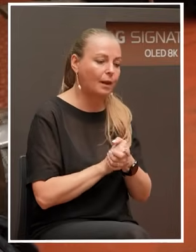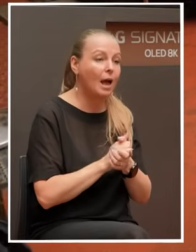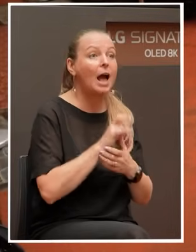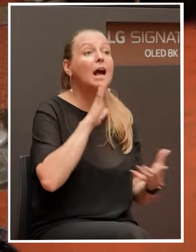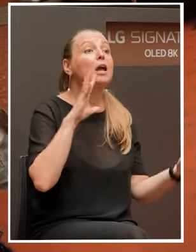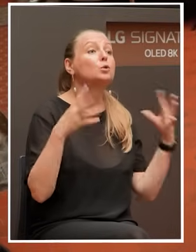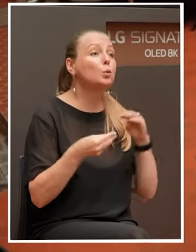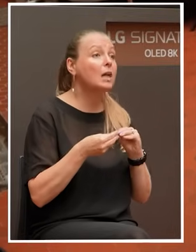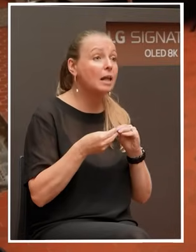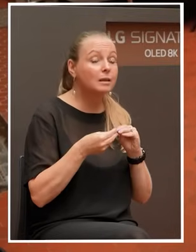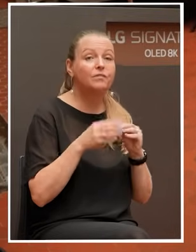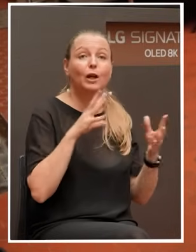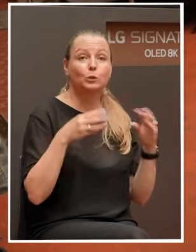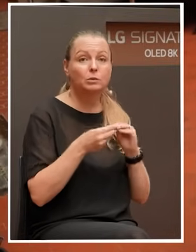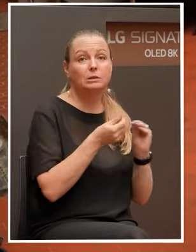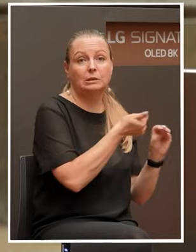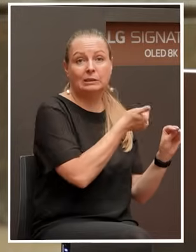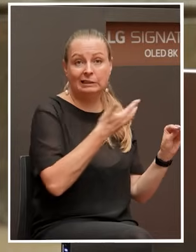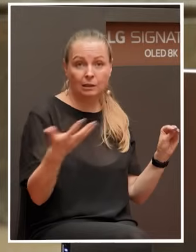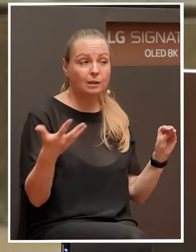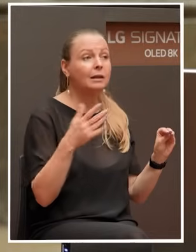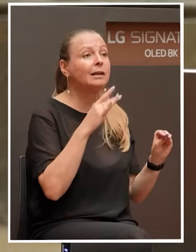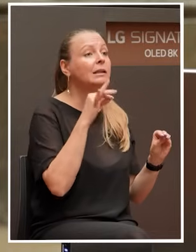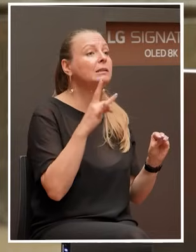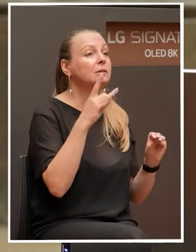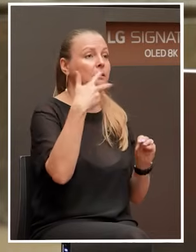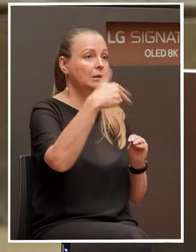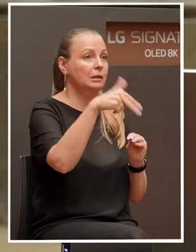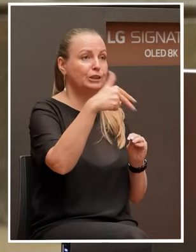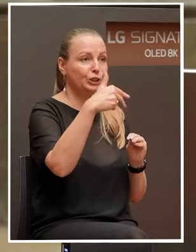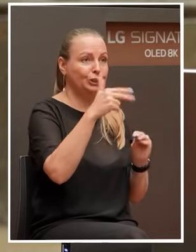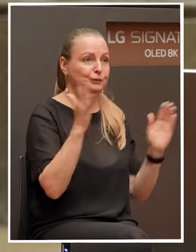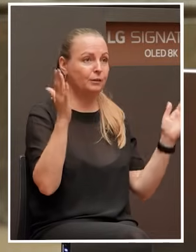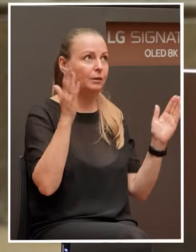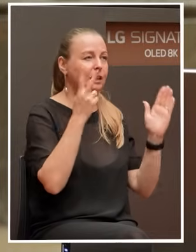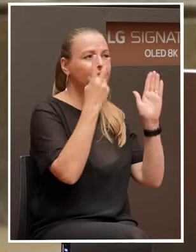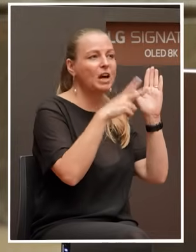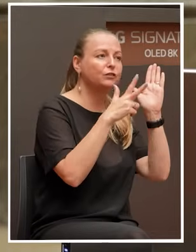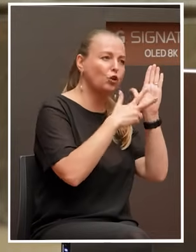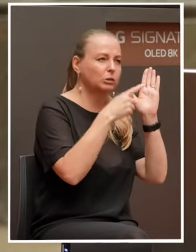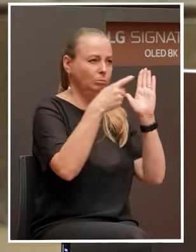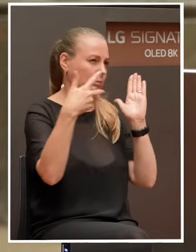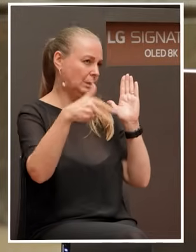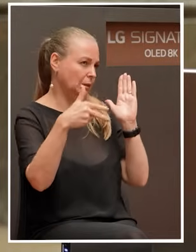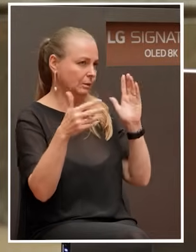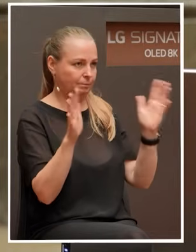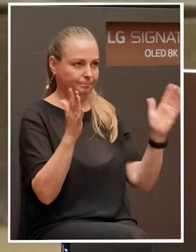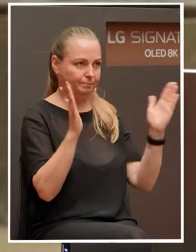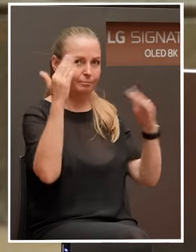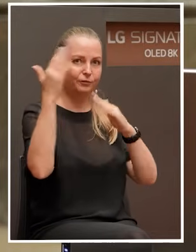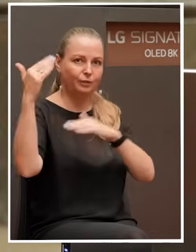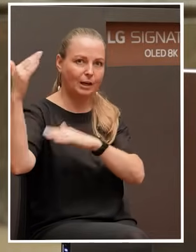Результатом вообще его является цикл из 30 вещей, иногда 28, иногда 30, включает